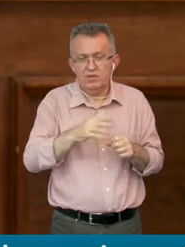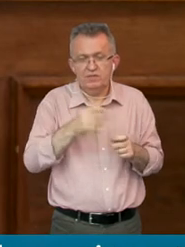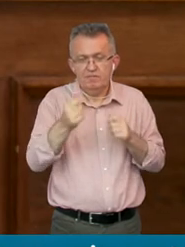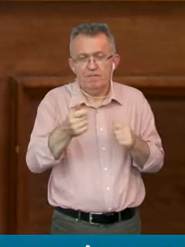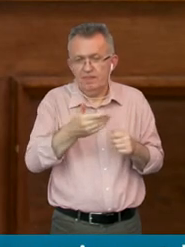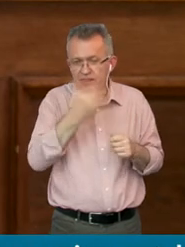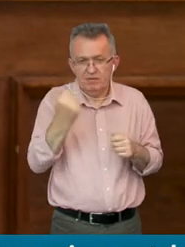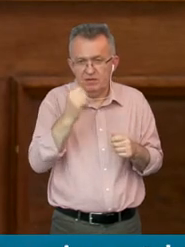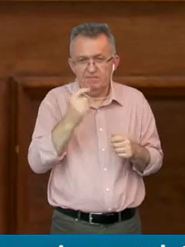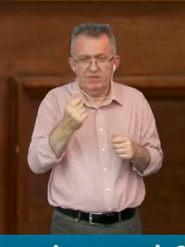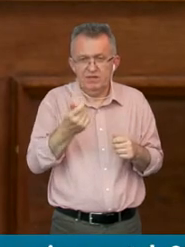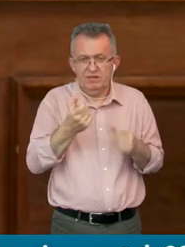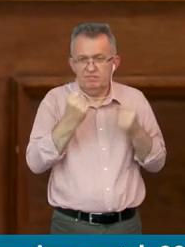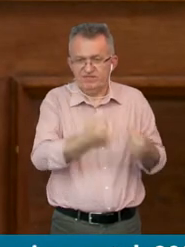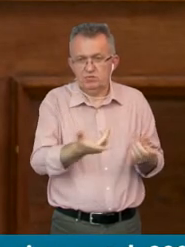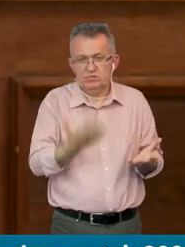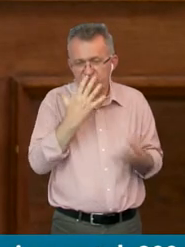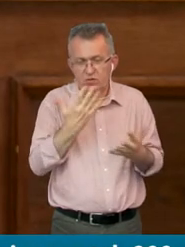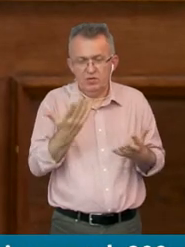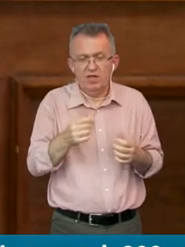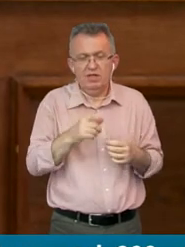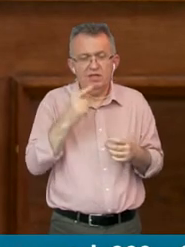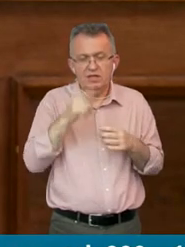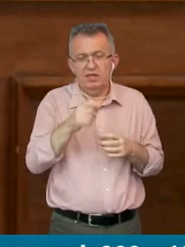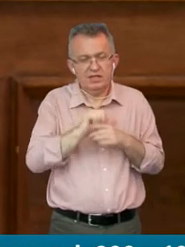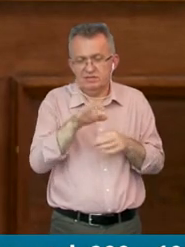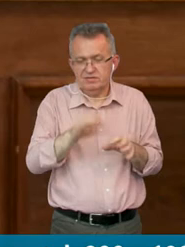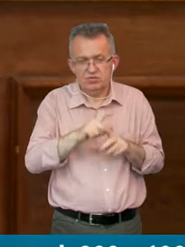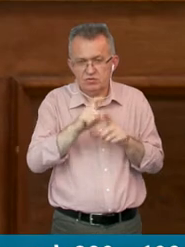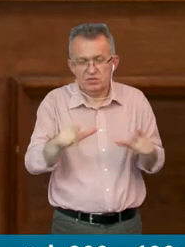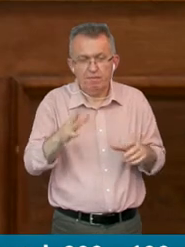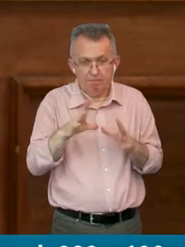zostałyby rzucone w błoto. Więc myślę, że to nie jest ten moment.